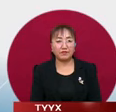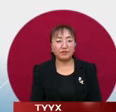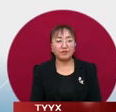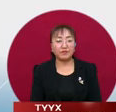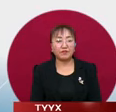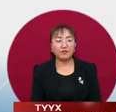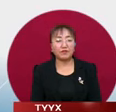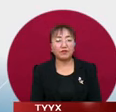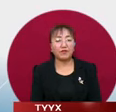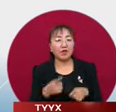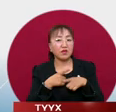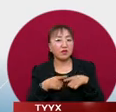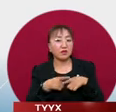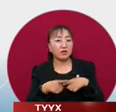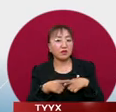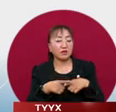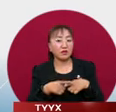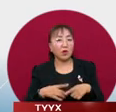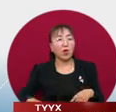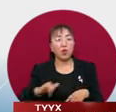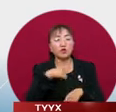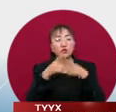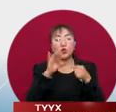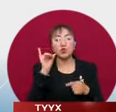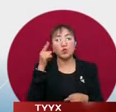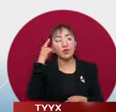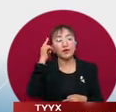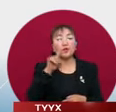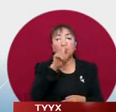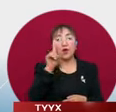За, та нар Грек улсын тухай юу мэддэг вэ?